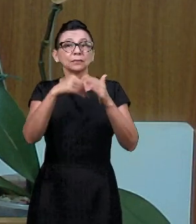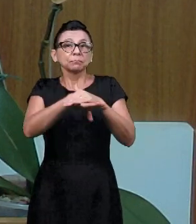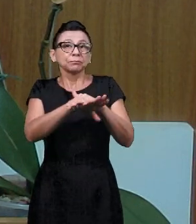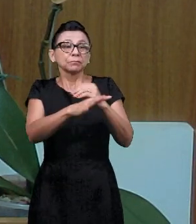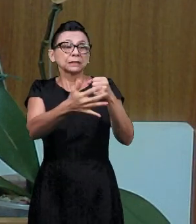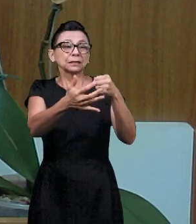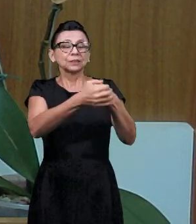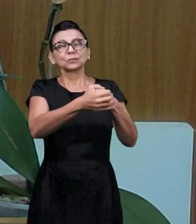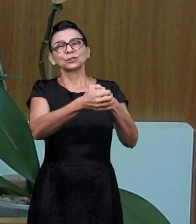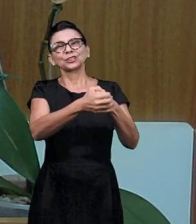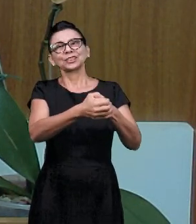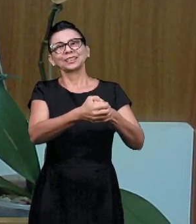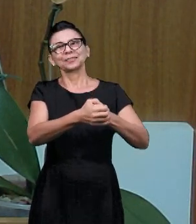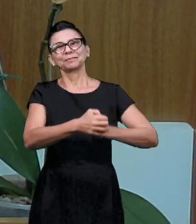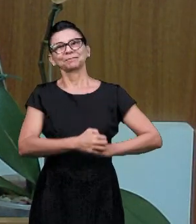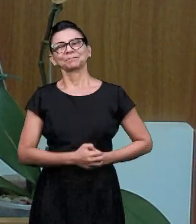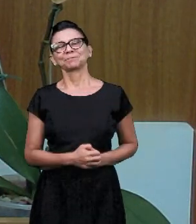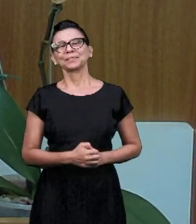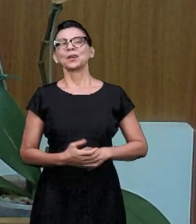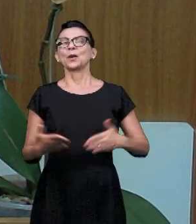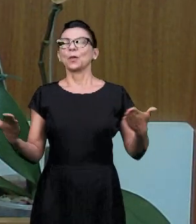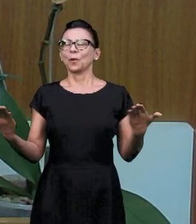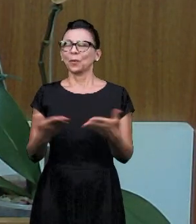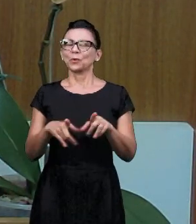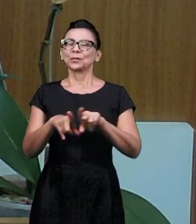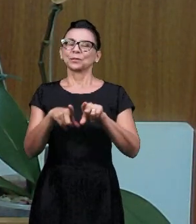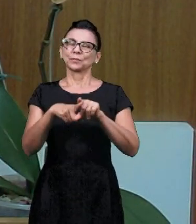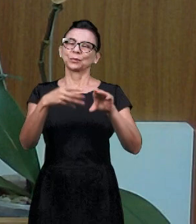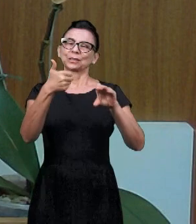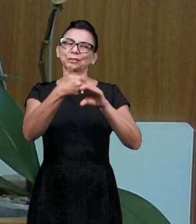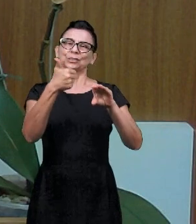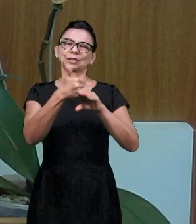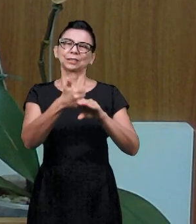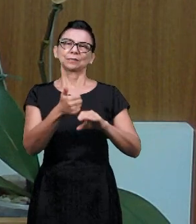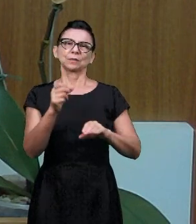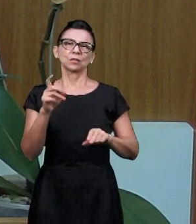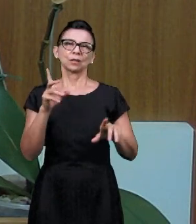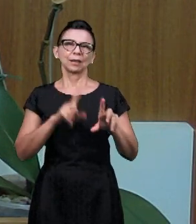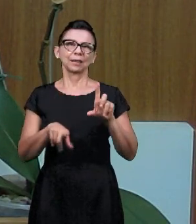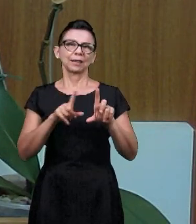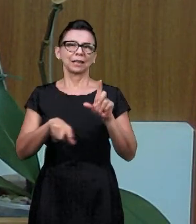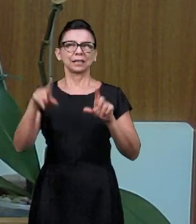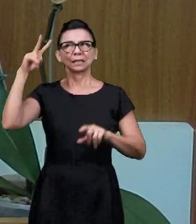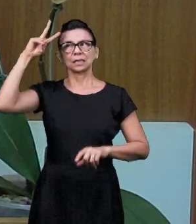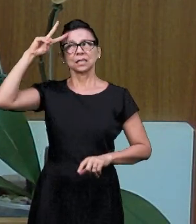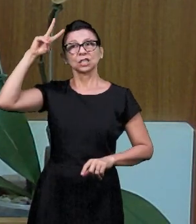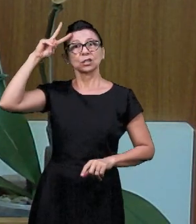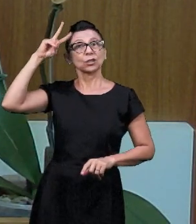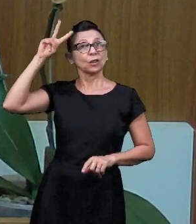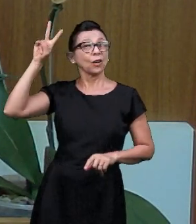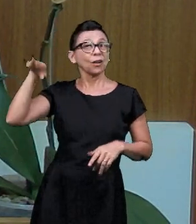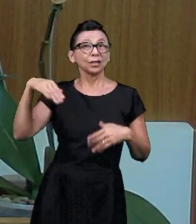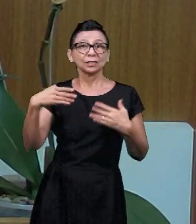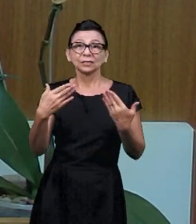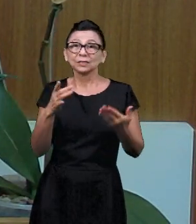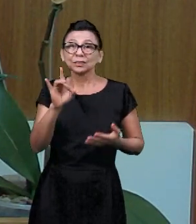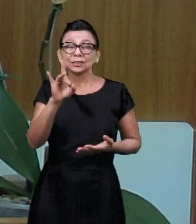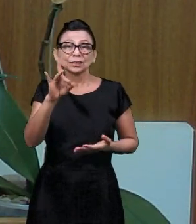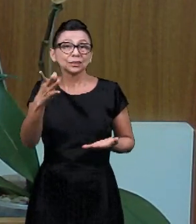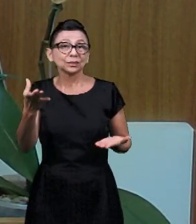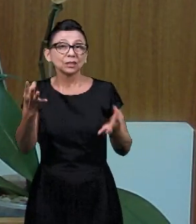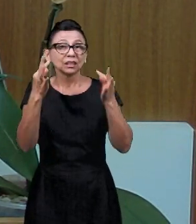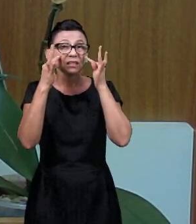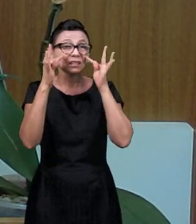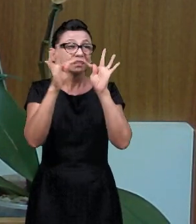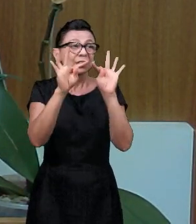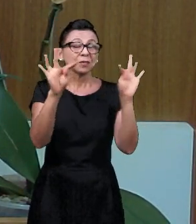que de la lettre, qui ne fonctionne plus. Donc ce témoignage de la lettre, de la parole, des textes appris